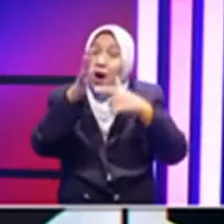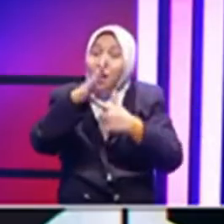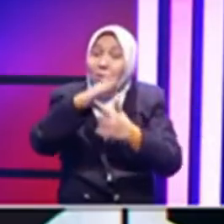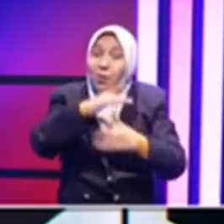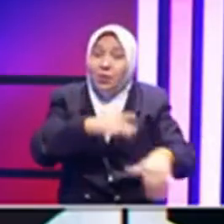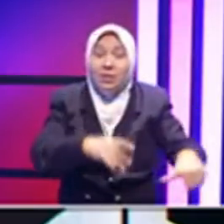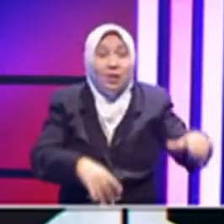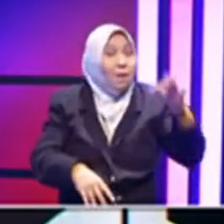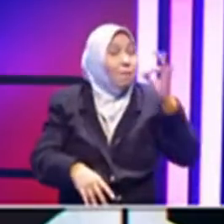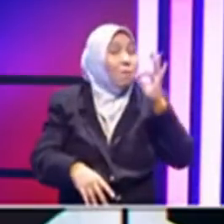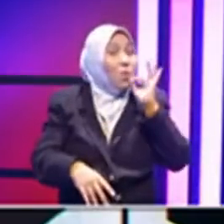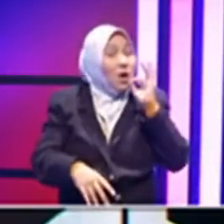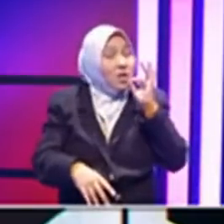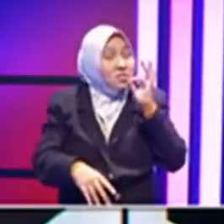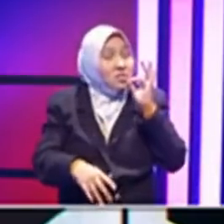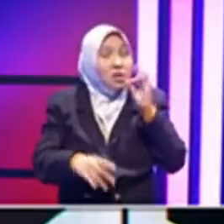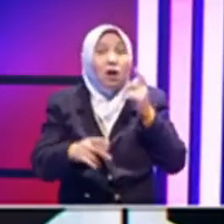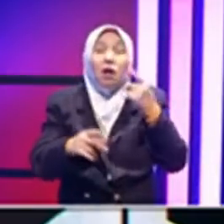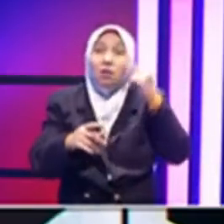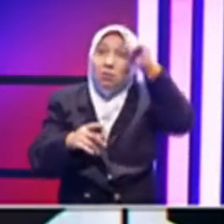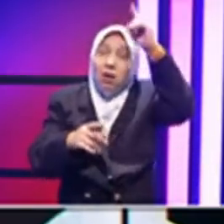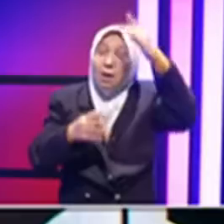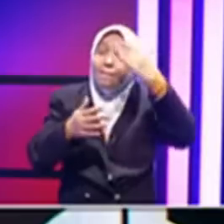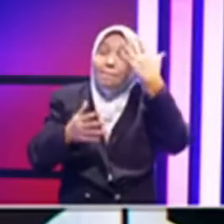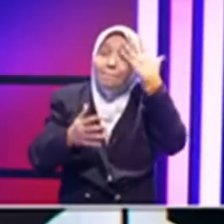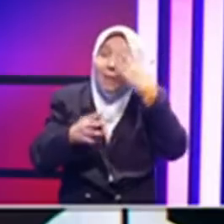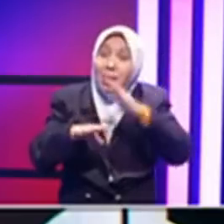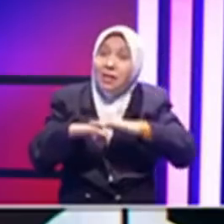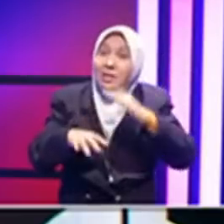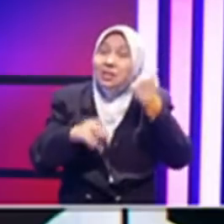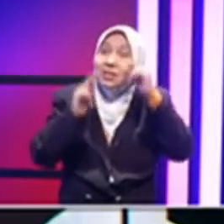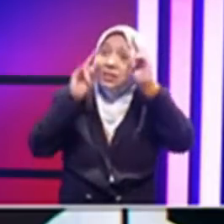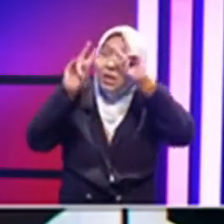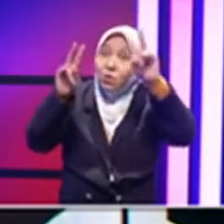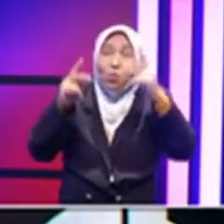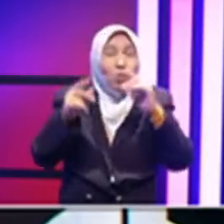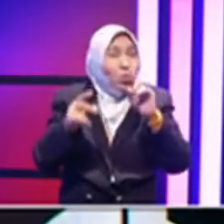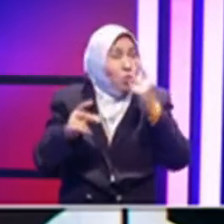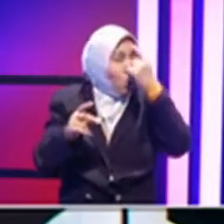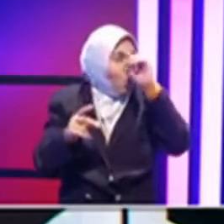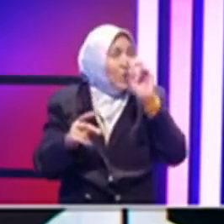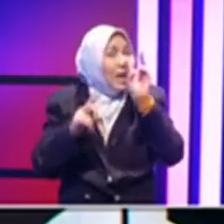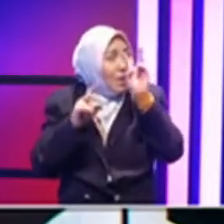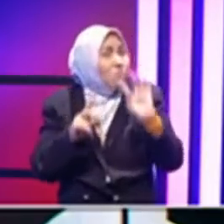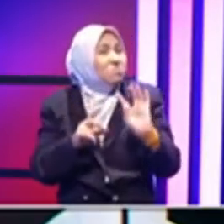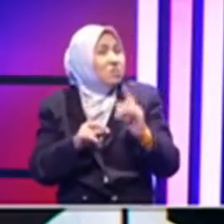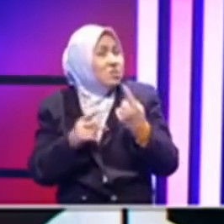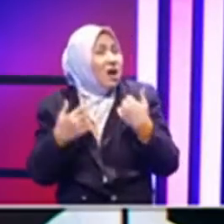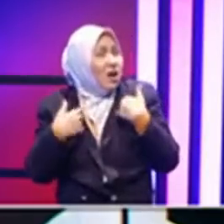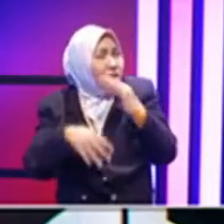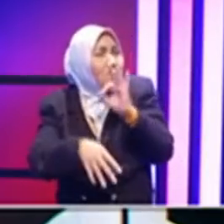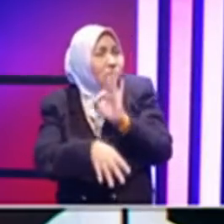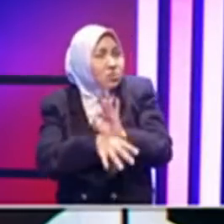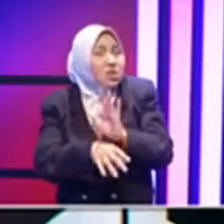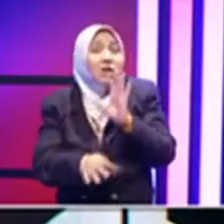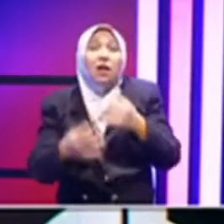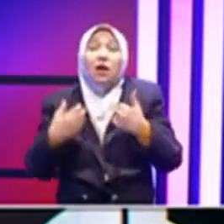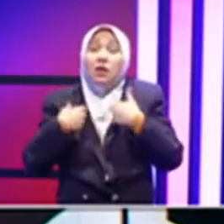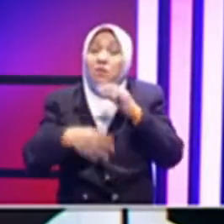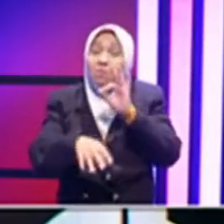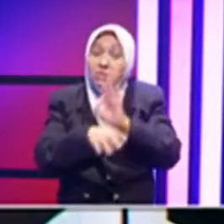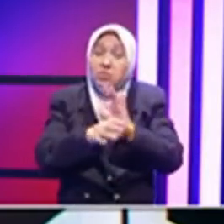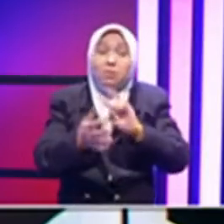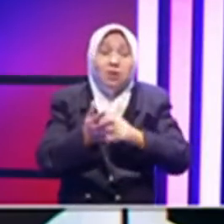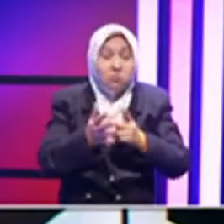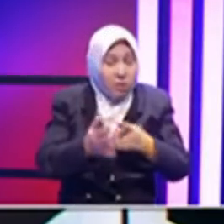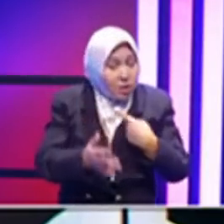kita perhatikan. Allah jadikan cantik-cantik ini untuk apa? Untuk tengok sahajakah ataupun ada fungsi. Kalau ada fungsi, maksudnya